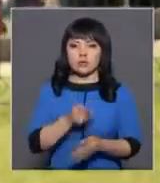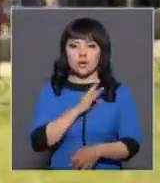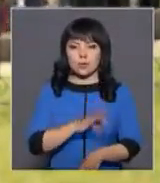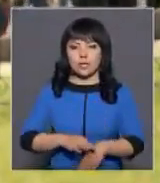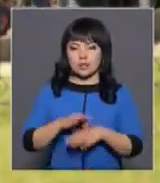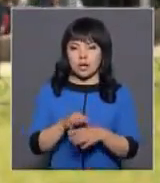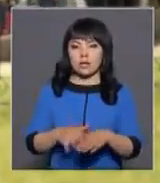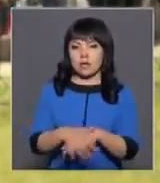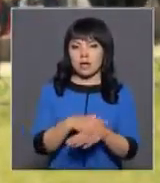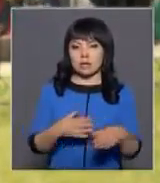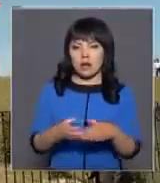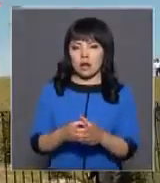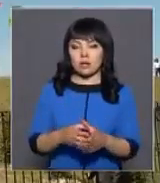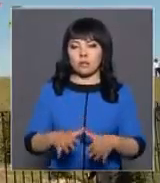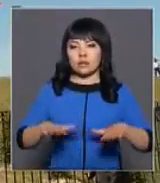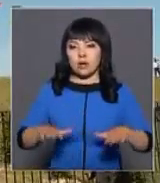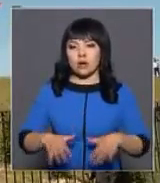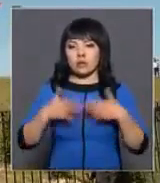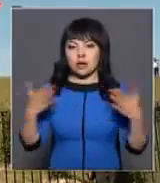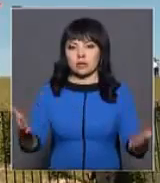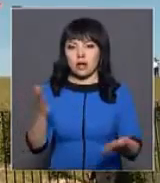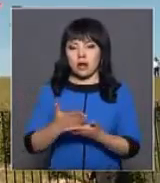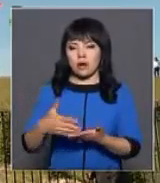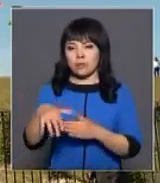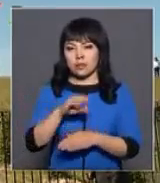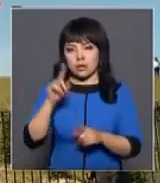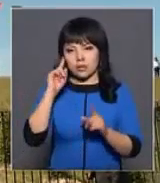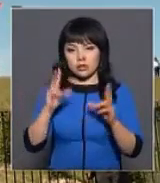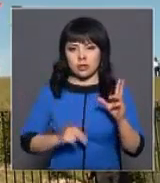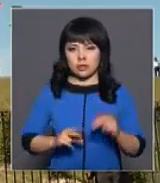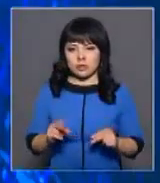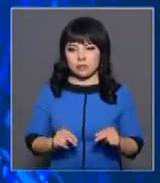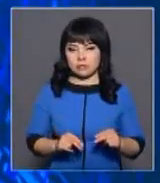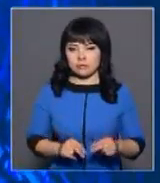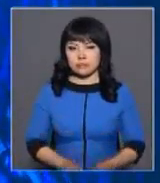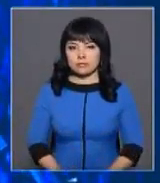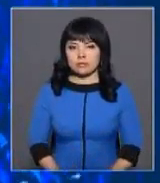тигізетін үлкен кешен деп есептеймін. И солайды да болады.